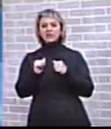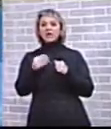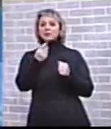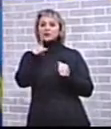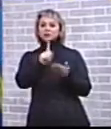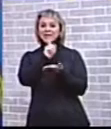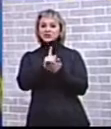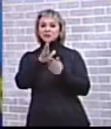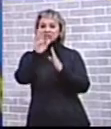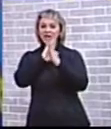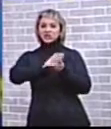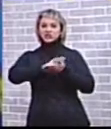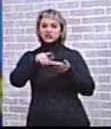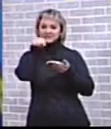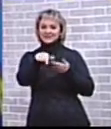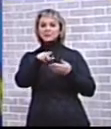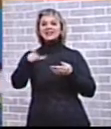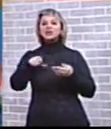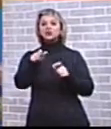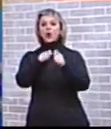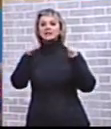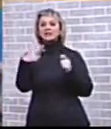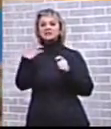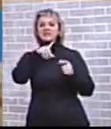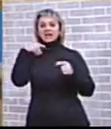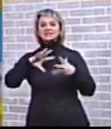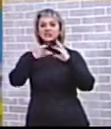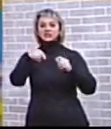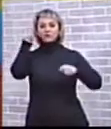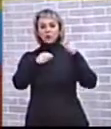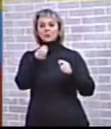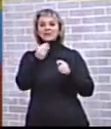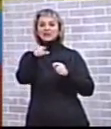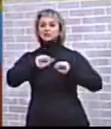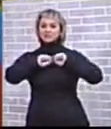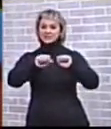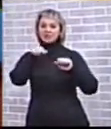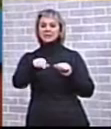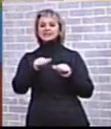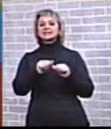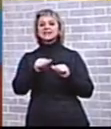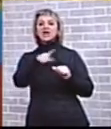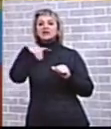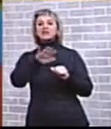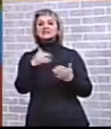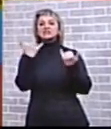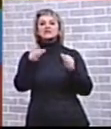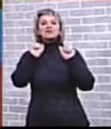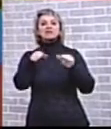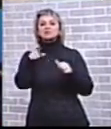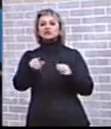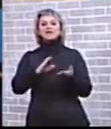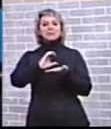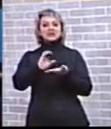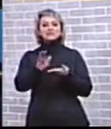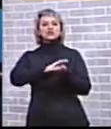Продукты должны быть экологически чистыми. На Дону открыт второй всероссийский форум продовольственной безопасности. В России сегодня возможность